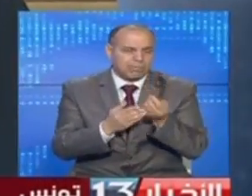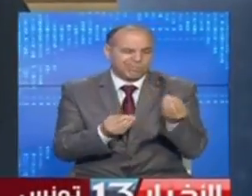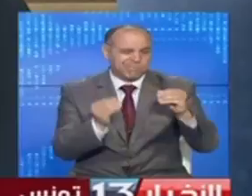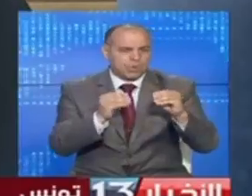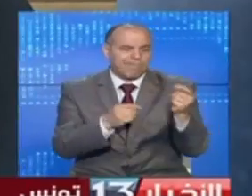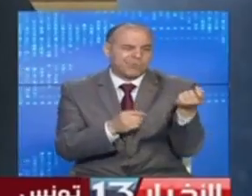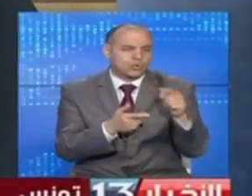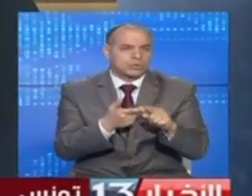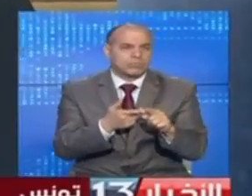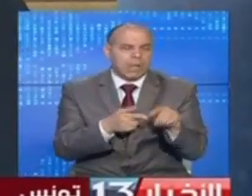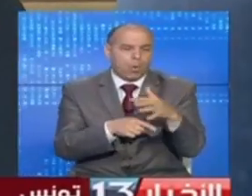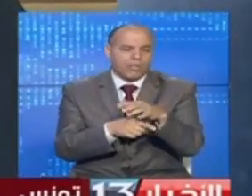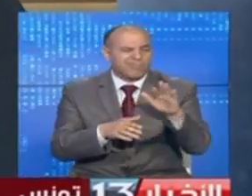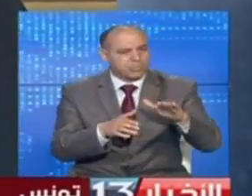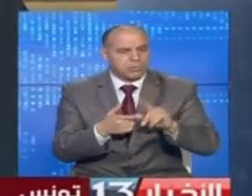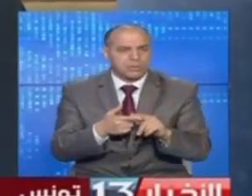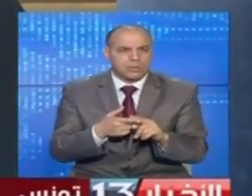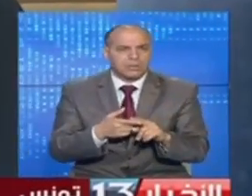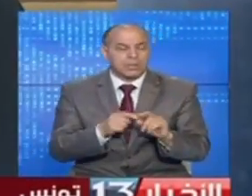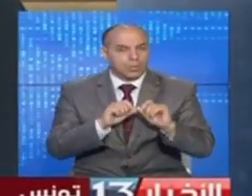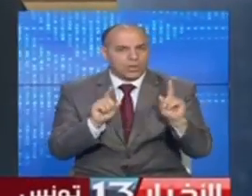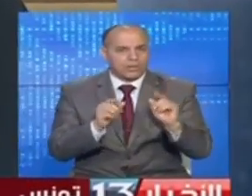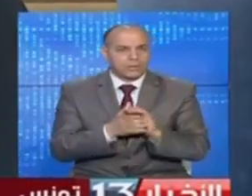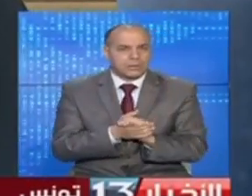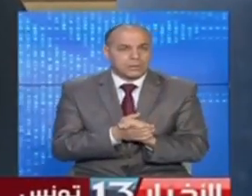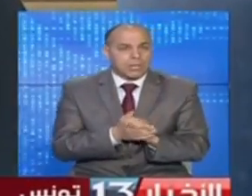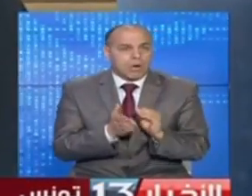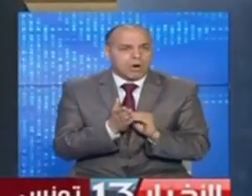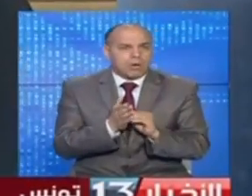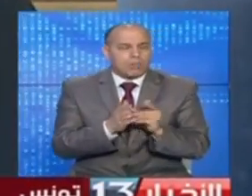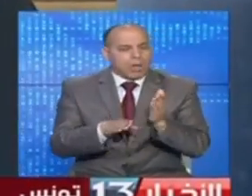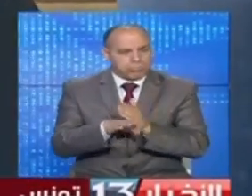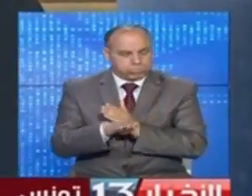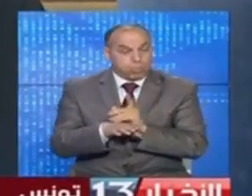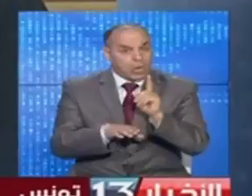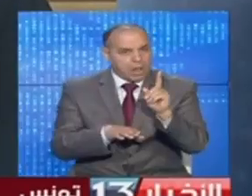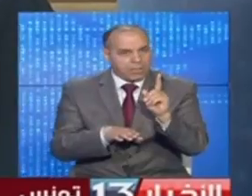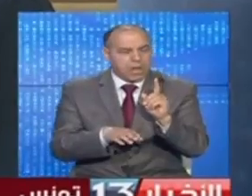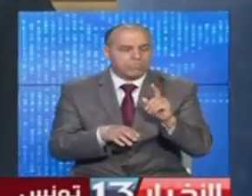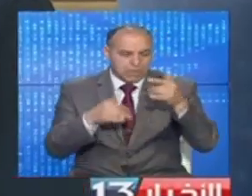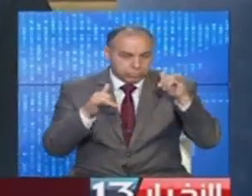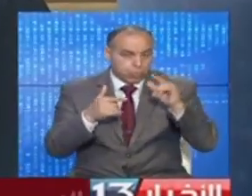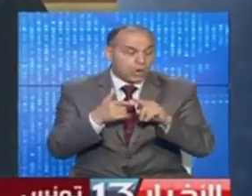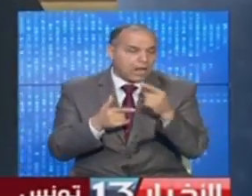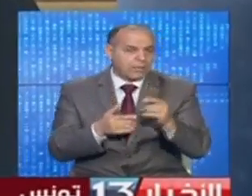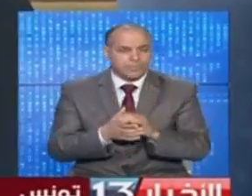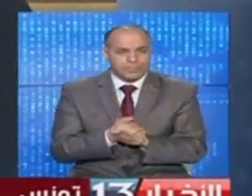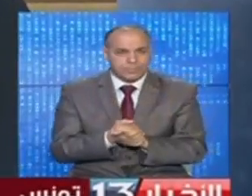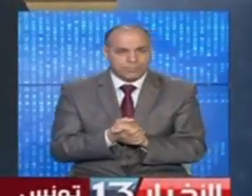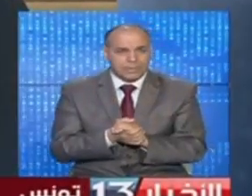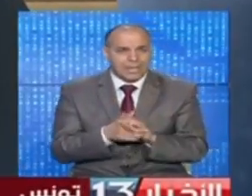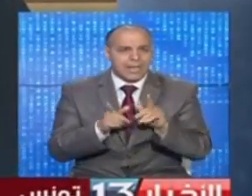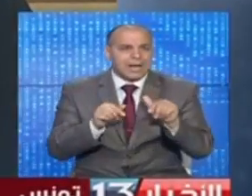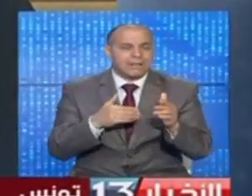لأسعار الخضر بشكل واضح، فيما يتعلق بأسعار اللحوم خاصة اللحوم الحمراء كما قلت